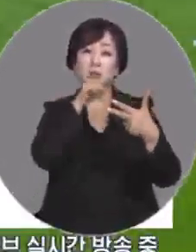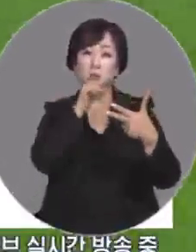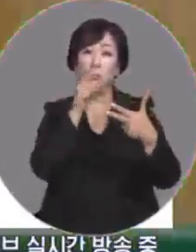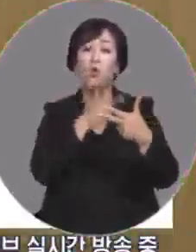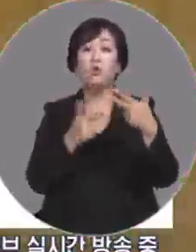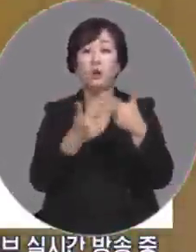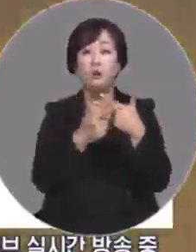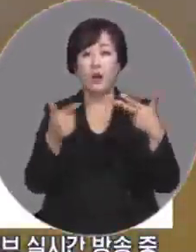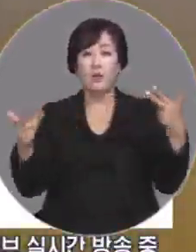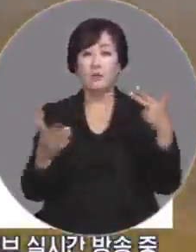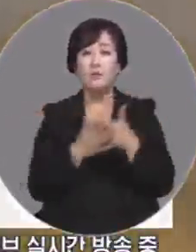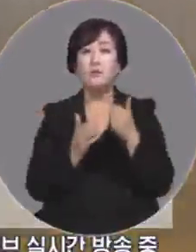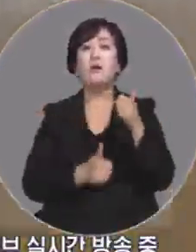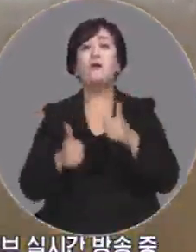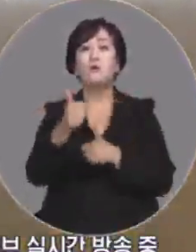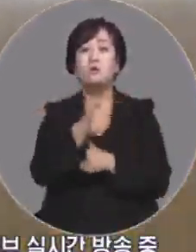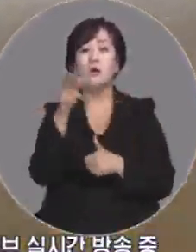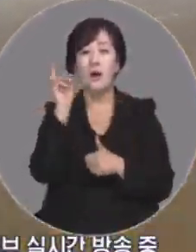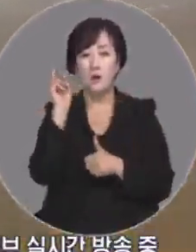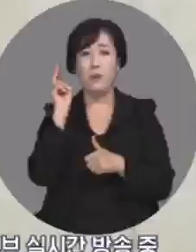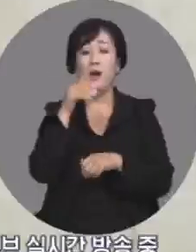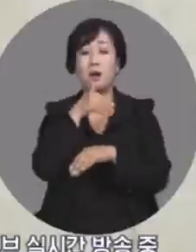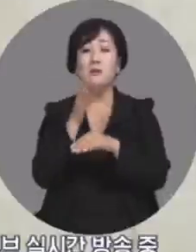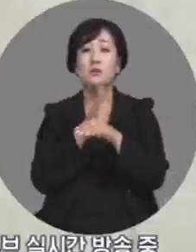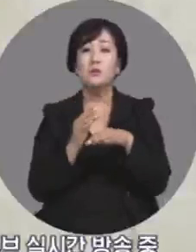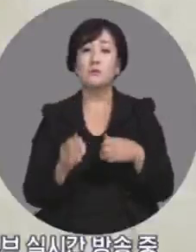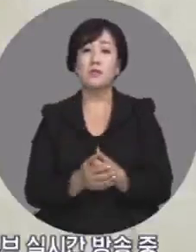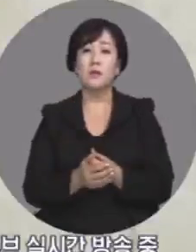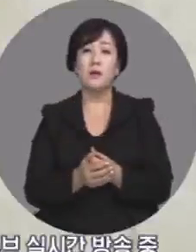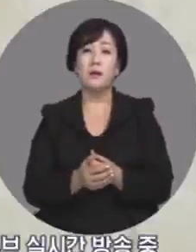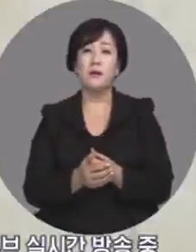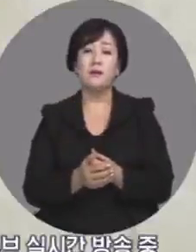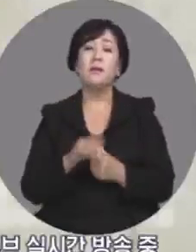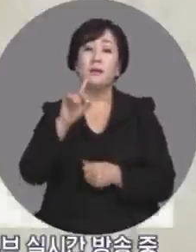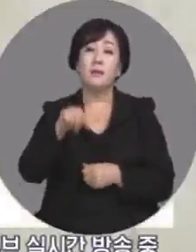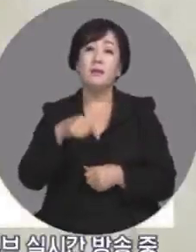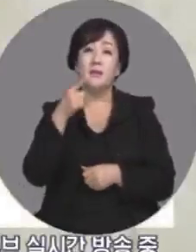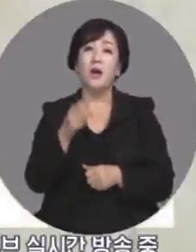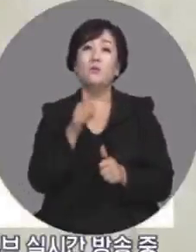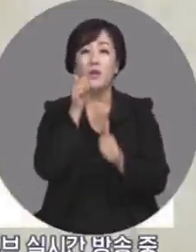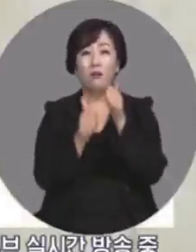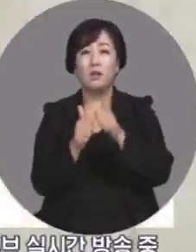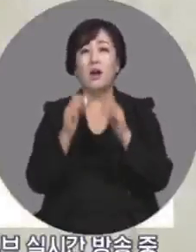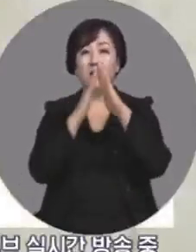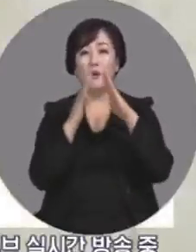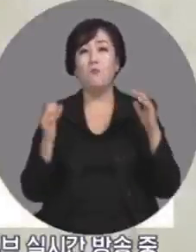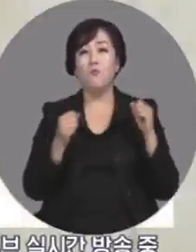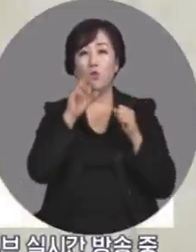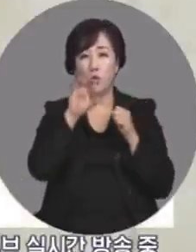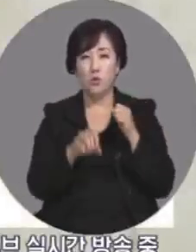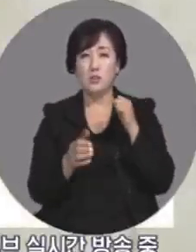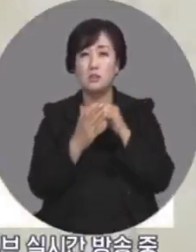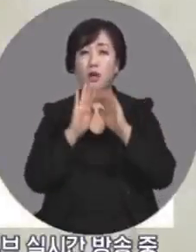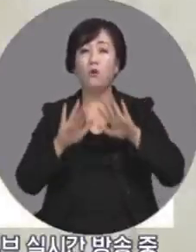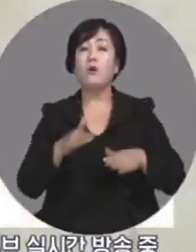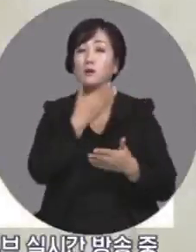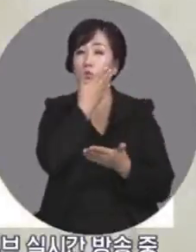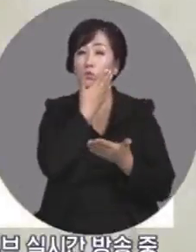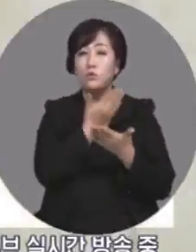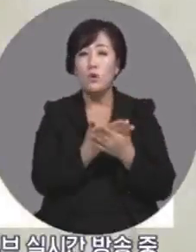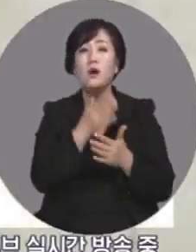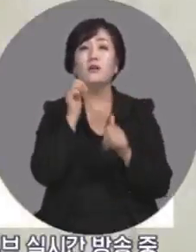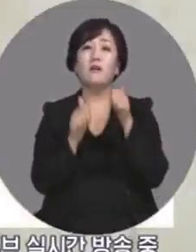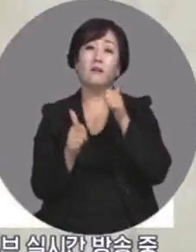벌리며 우승에 성큼 다가서게 됩니다. 다음 경기가 이제 전북인데 올해 가장 중요한 경기라고 생각이